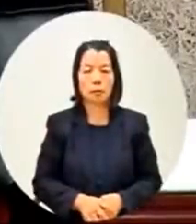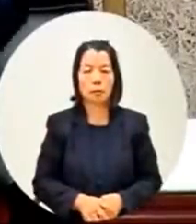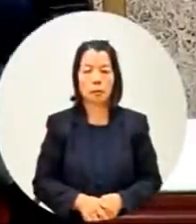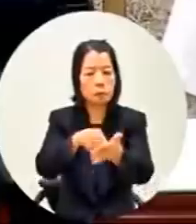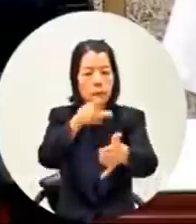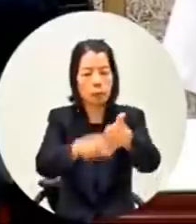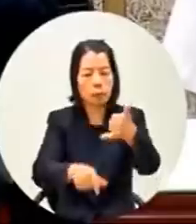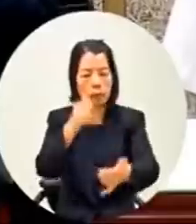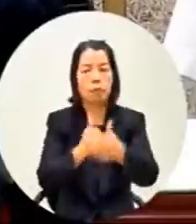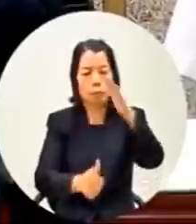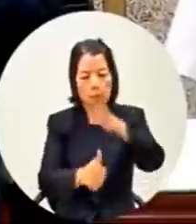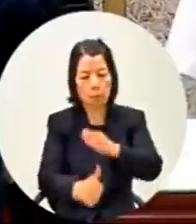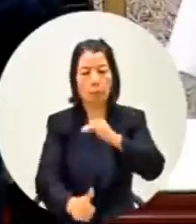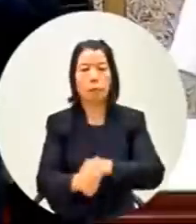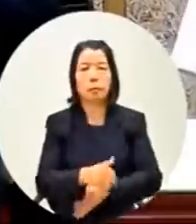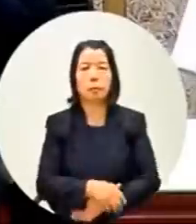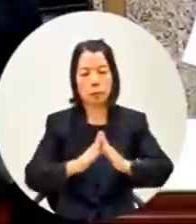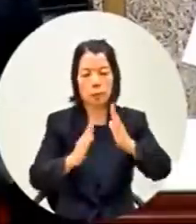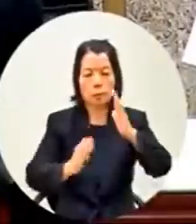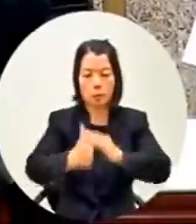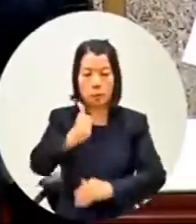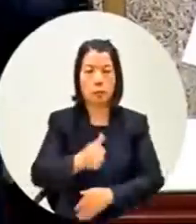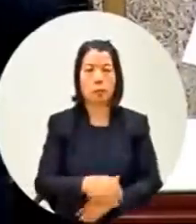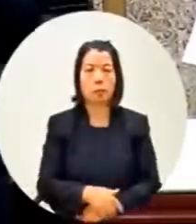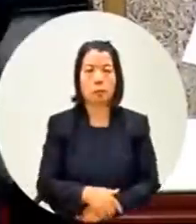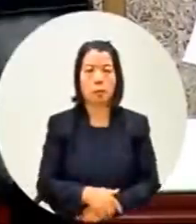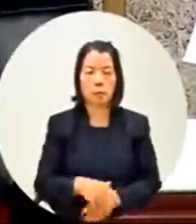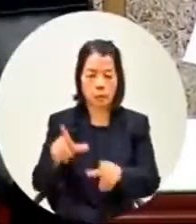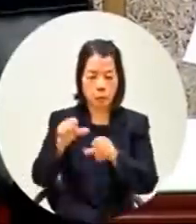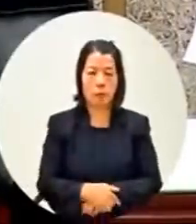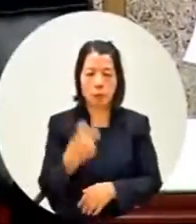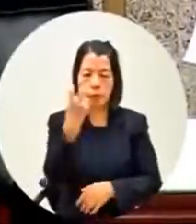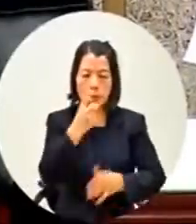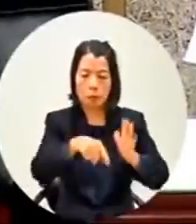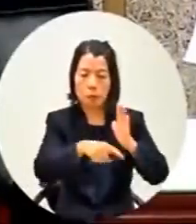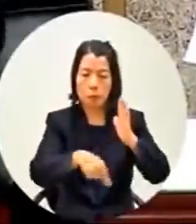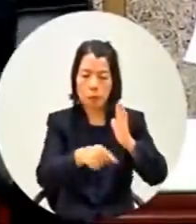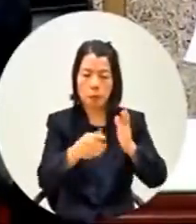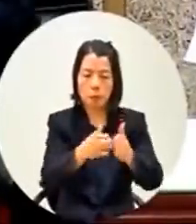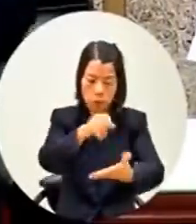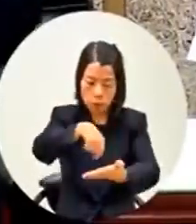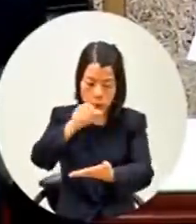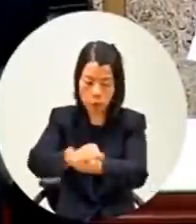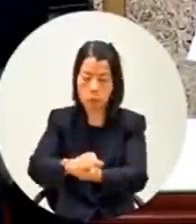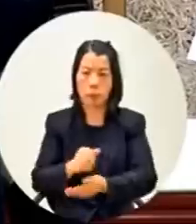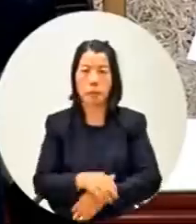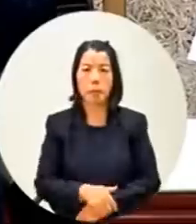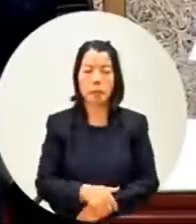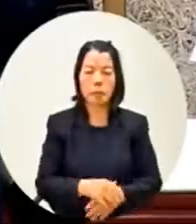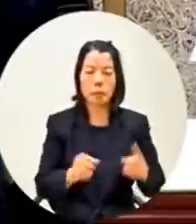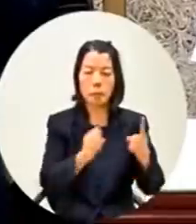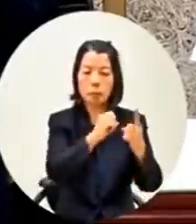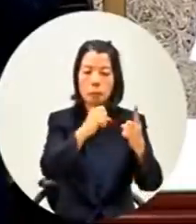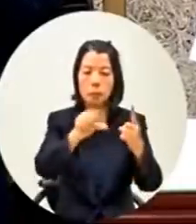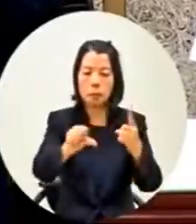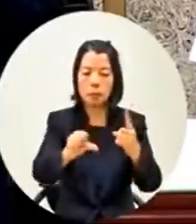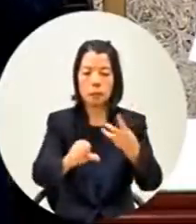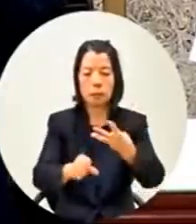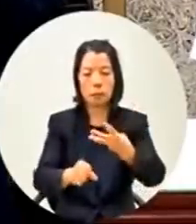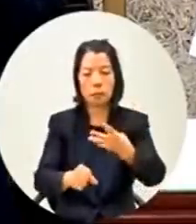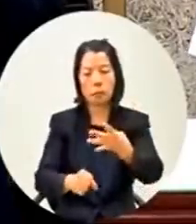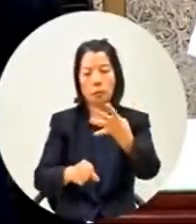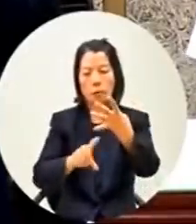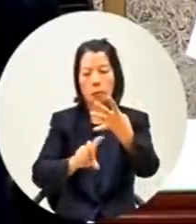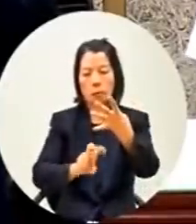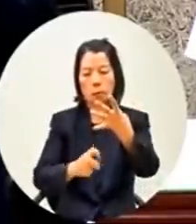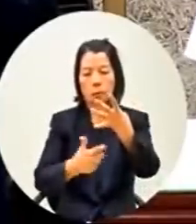案。杨市长，请你注意看，根据监察院弹劾文的记载，在105年的4月27号海